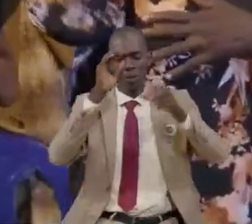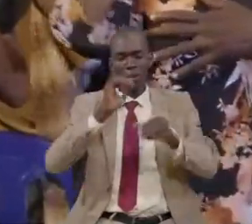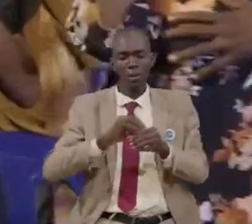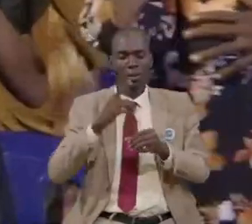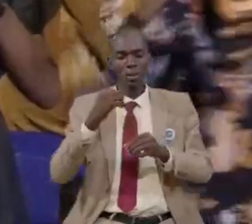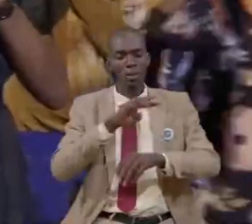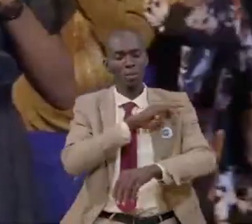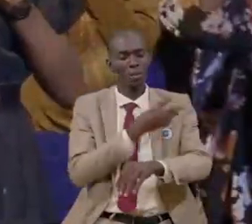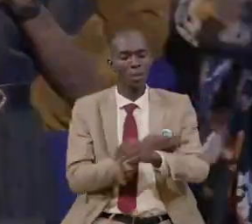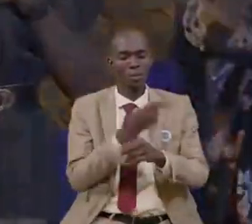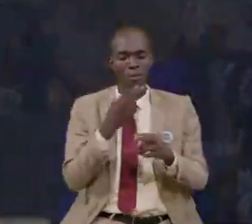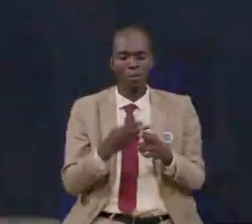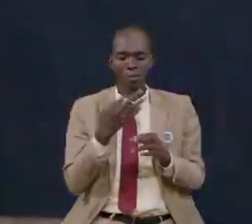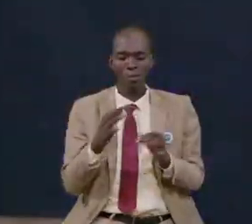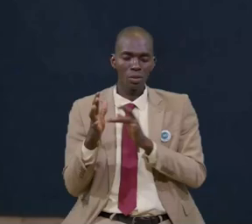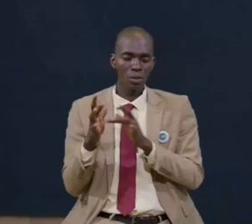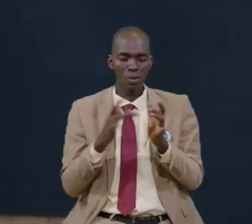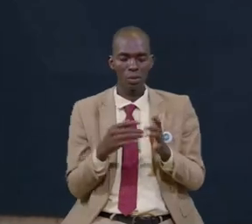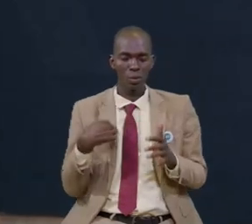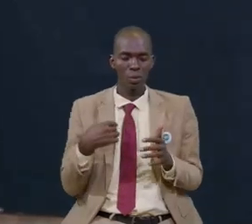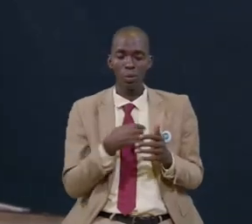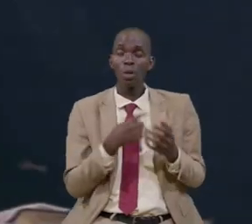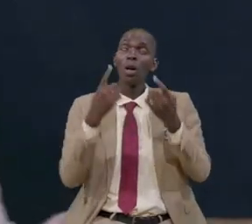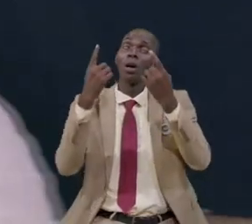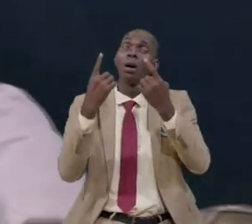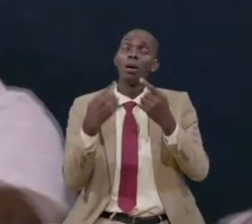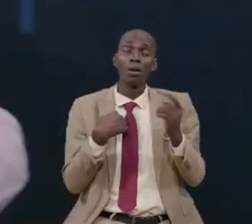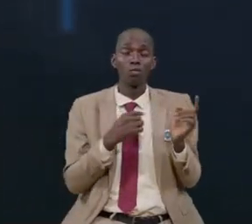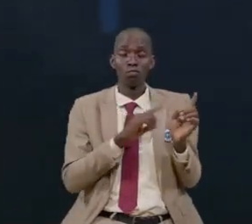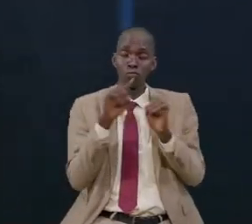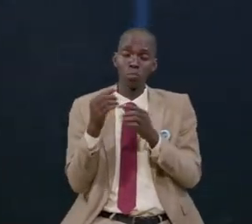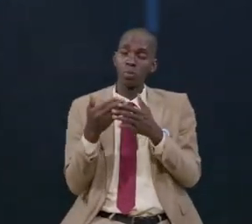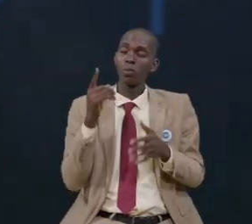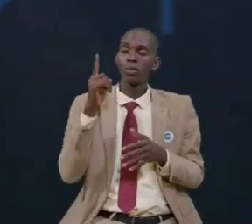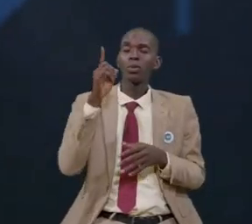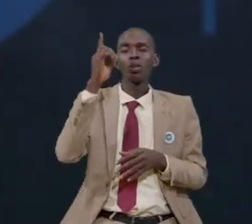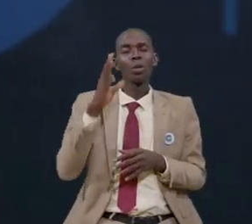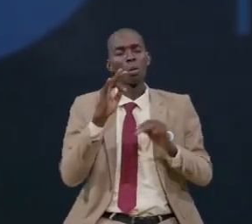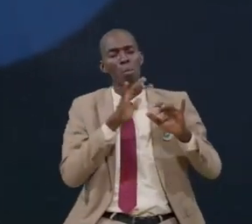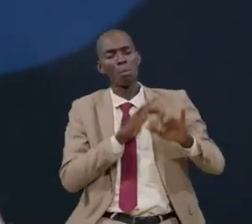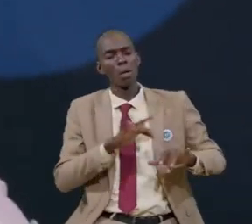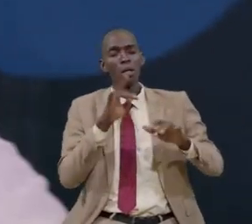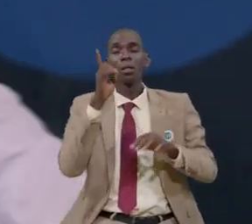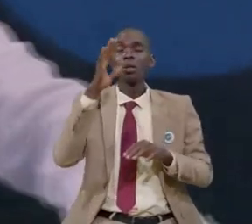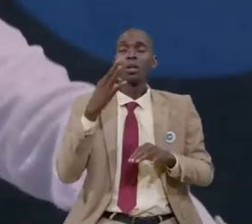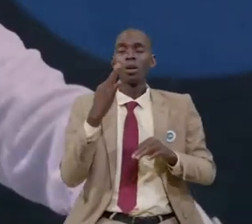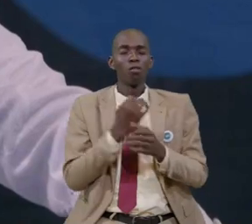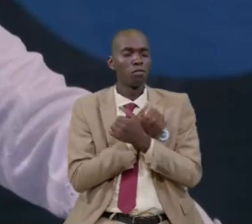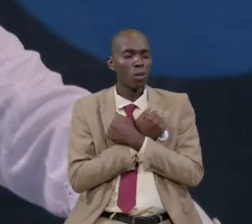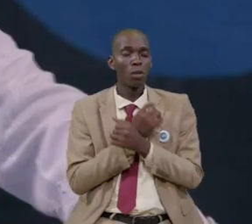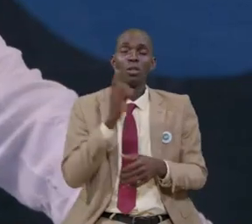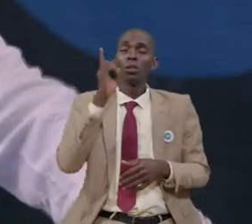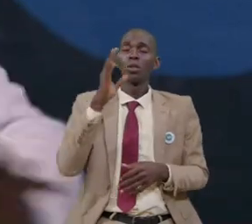puissant de Jésus, nous venons à toi, Dieu de miséricorde, Dieu d'amour, Dieu de